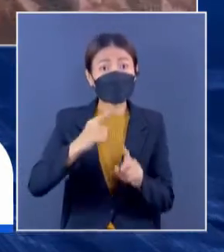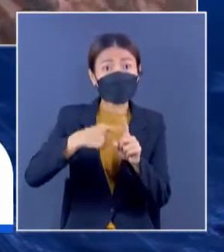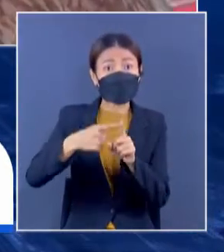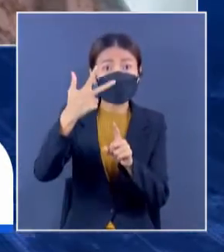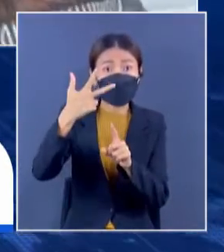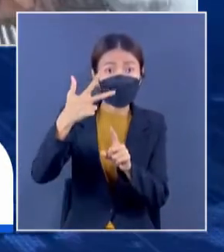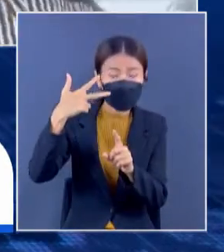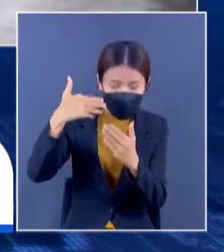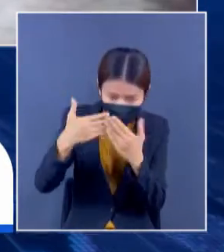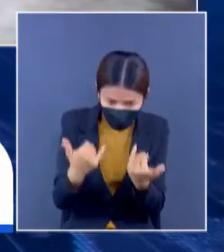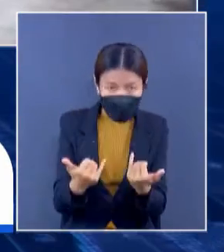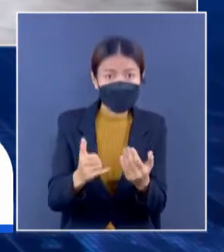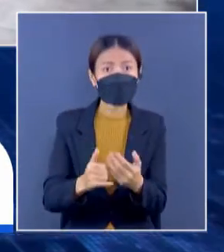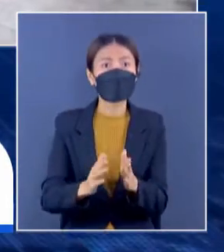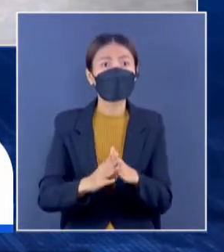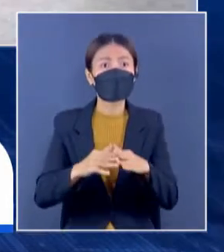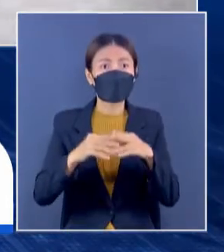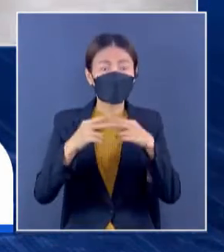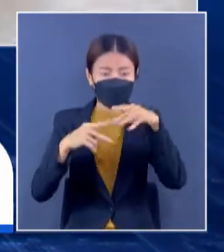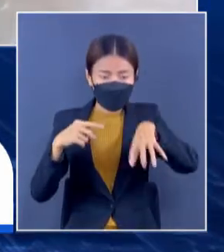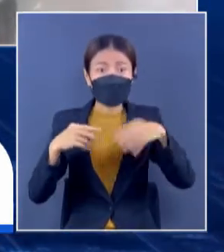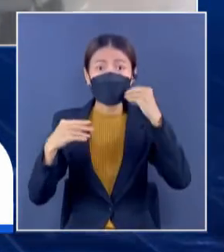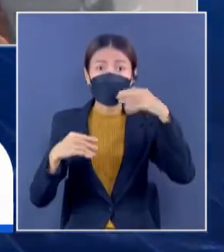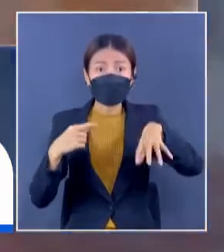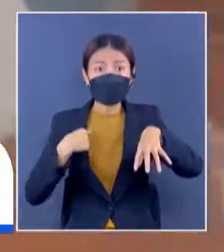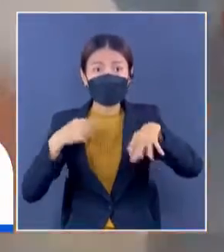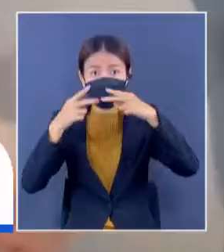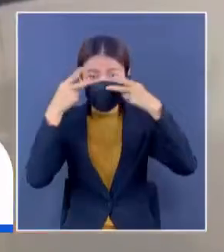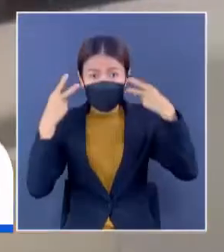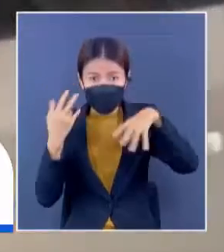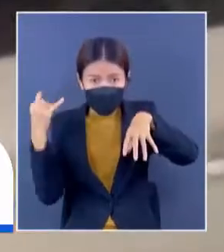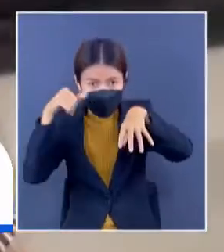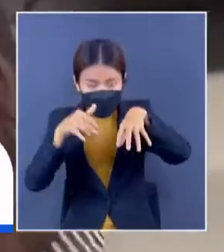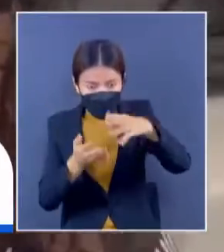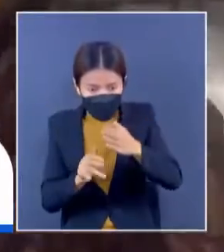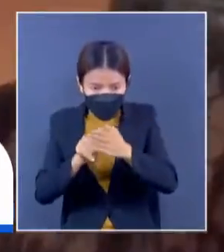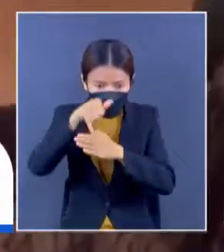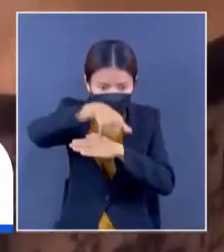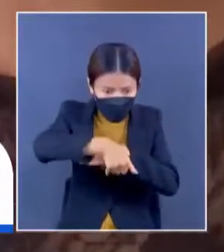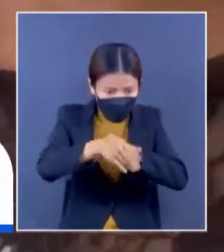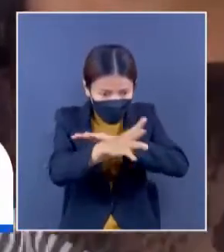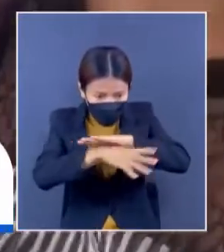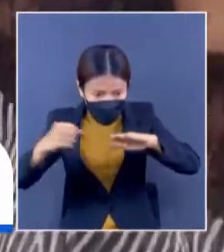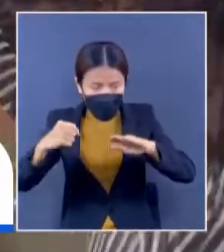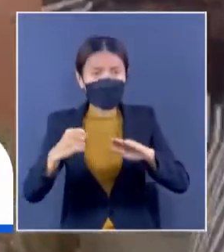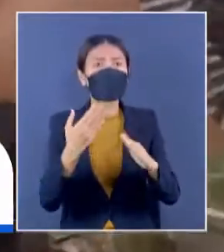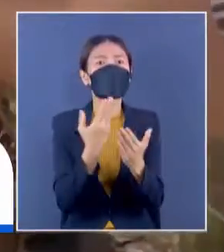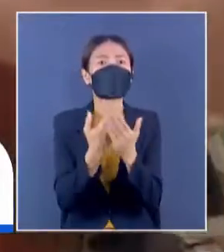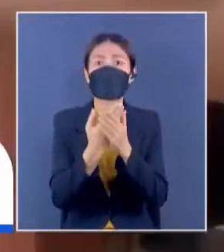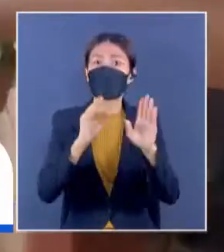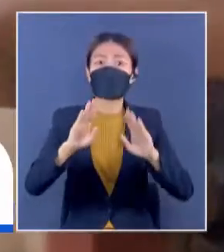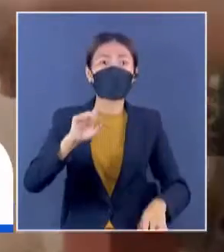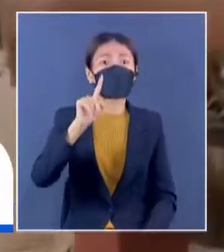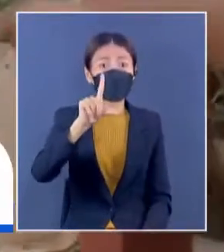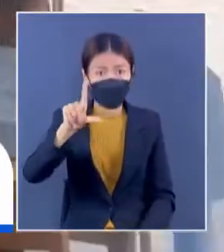านไปถึง2ครั้งครั้งแรกได้ทรัพย์สินไปล้านกว่าบาทครั้งที่2ผ่านไปแค่3เดือนกลับมาก่อเหตุอีกแล้วชาวเน็ตตั้ง